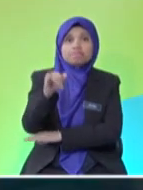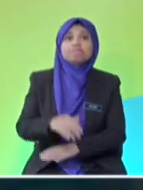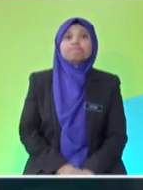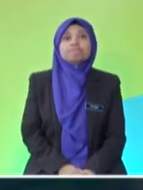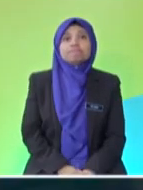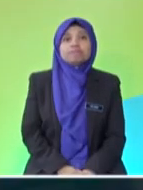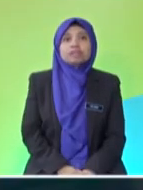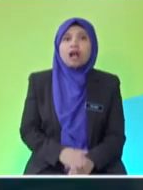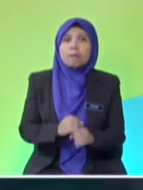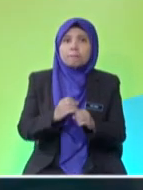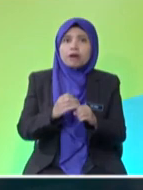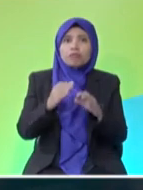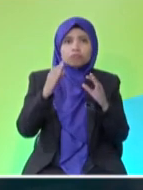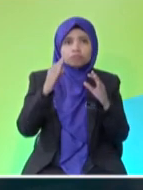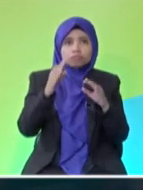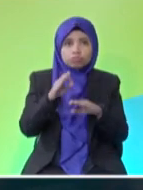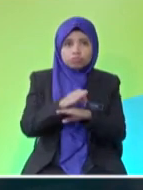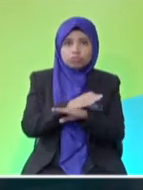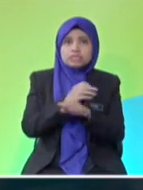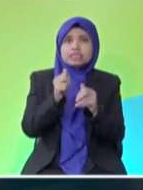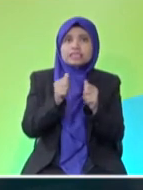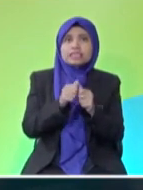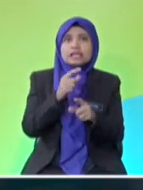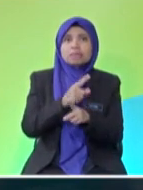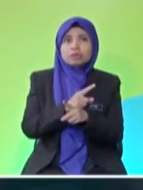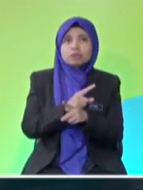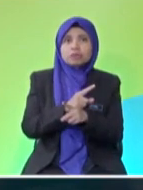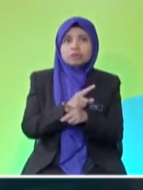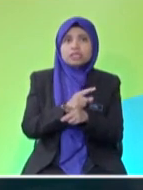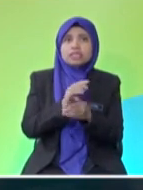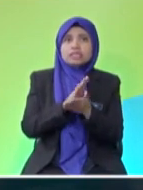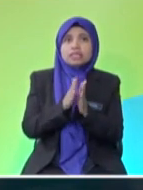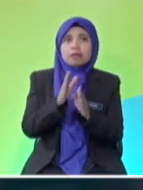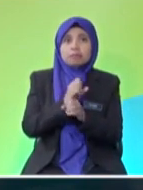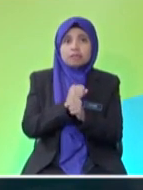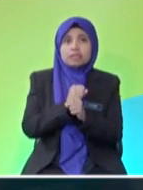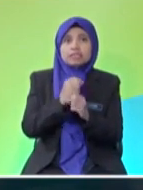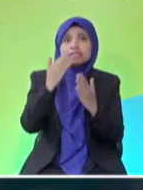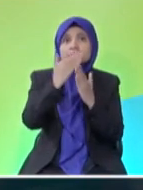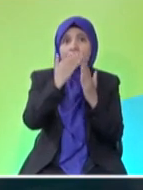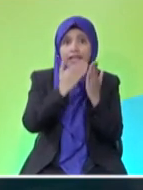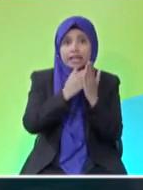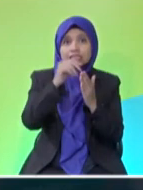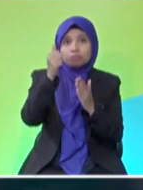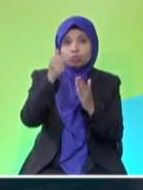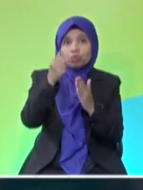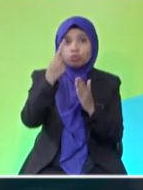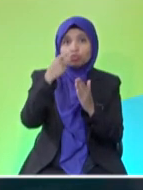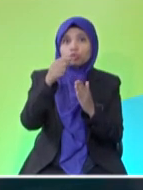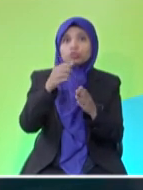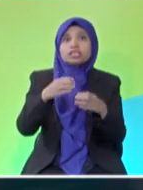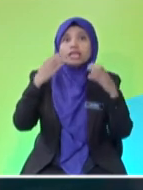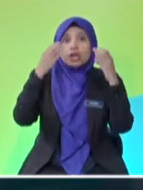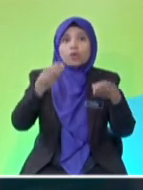dapat berfungsi dengan baik dapat melihat dengan baik jadi Mira dapat menyelesaikan 10 jadi untuk itu Cikgu bagi